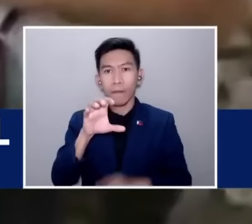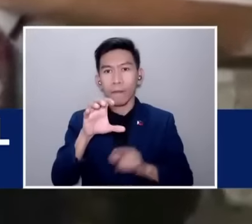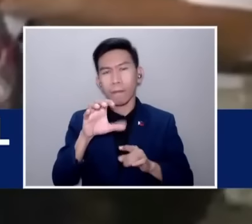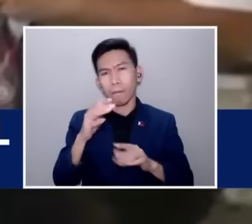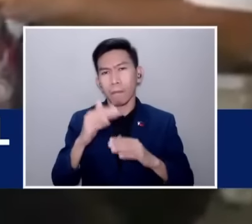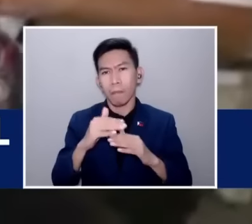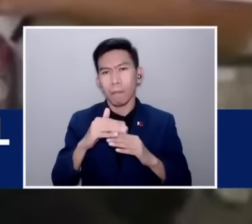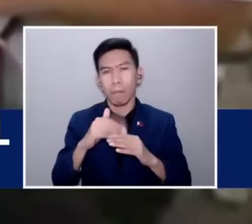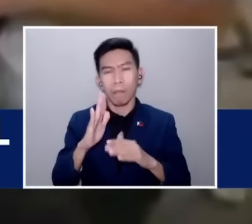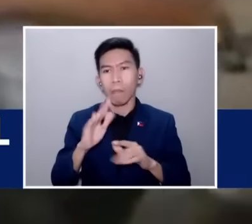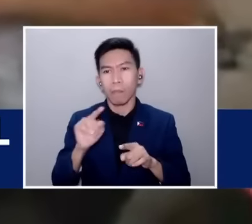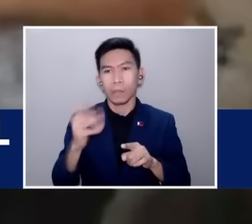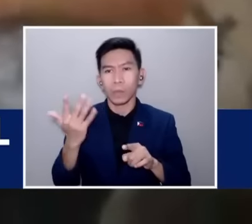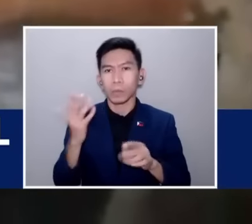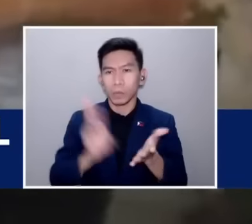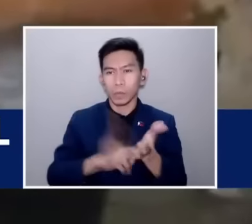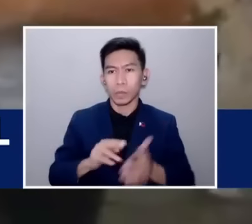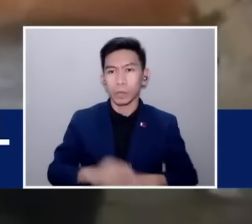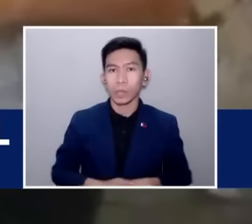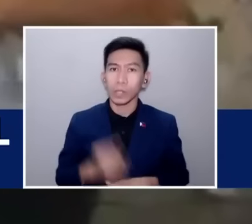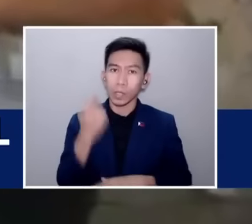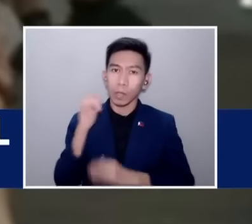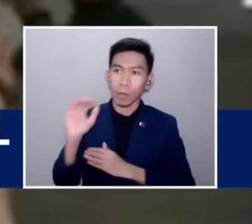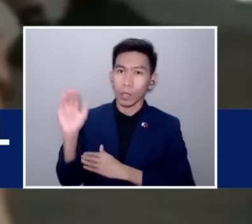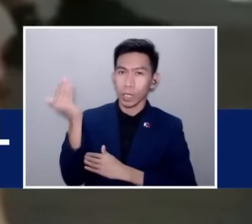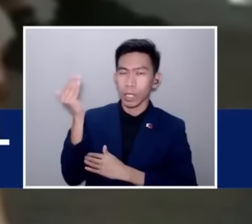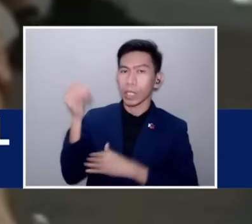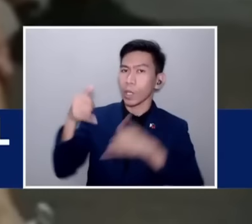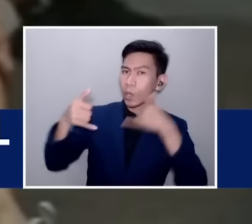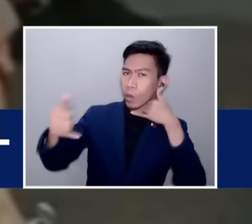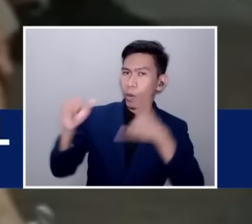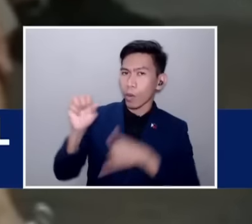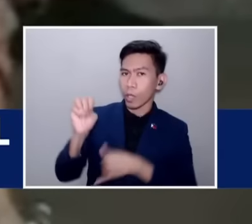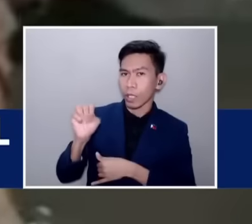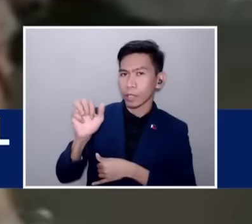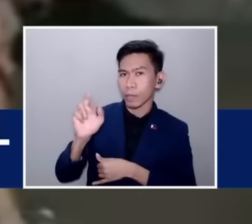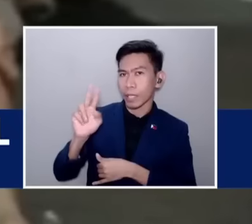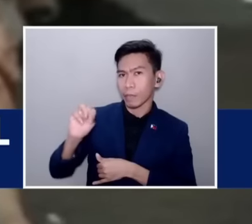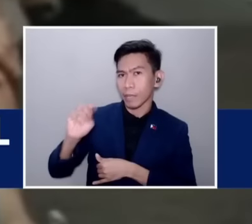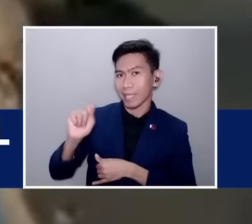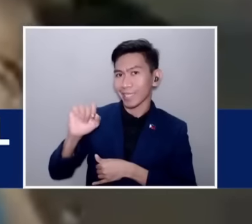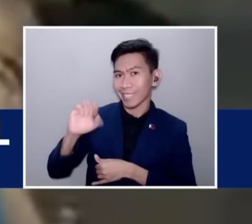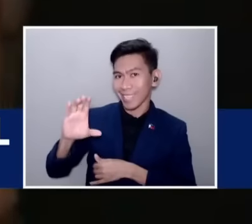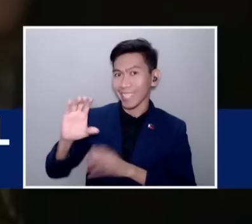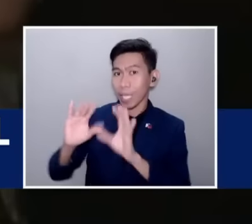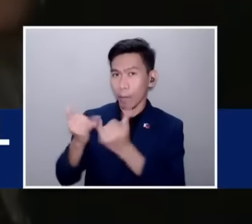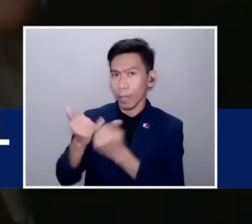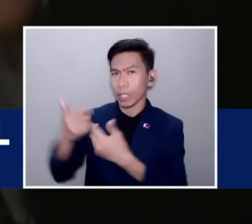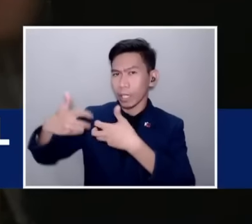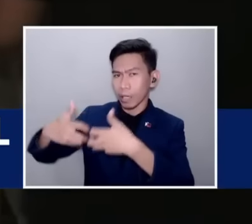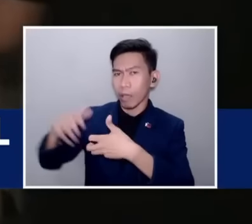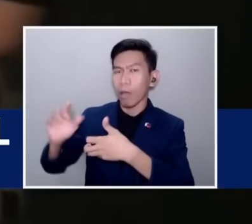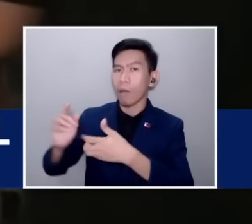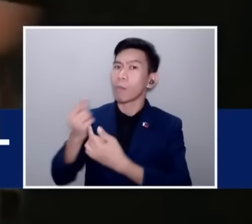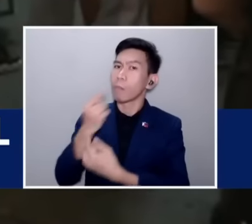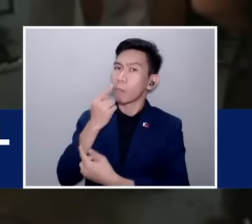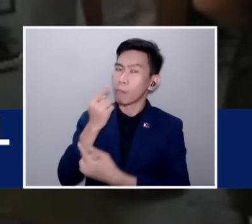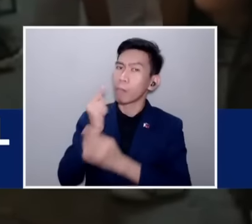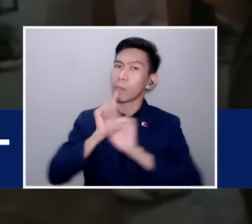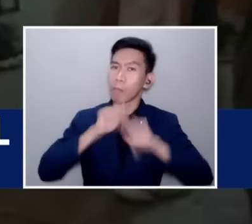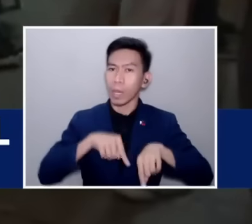Rosas, mula umaga, tinawagan nilang Smartmatic. Sagot ng Smartmatic, may paparating pagaling Santa Rosa, Laguna